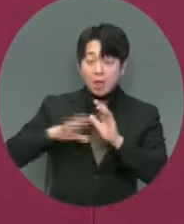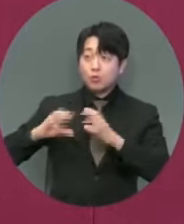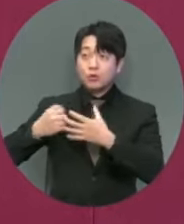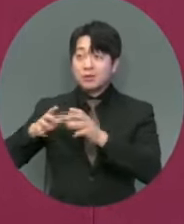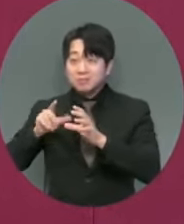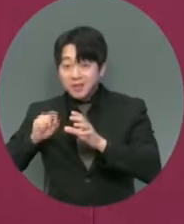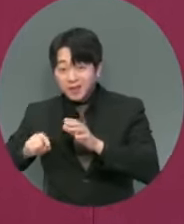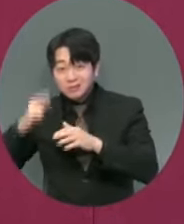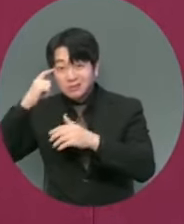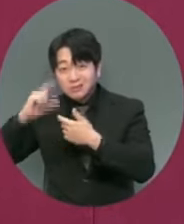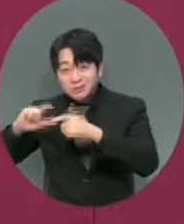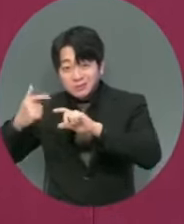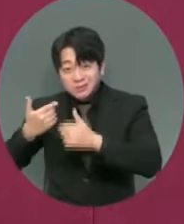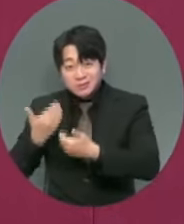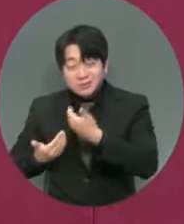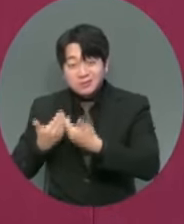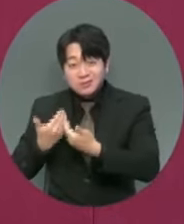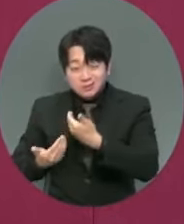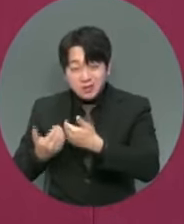국회의사당을 침탈한